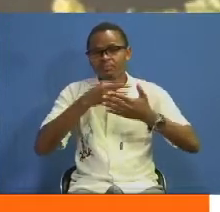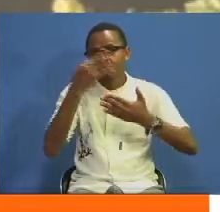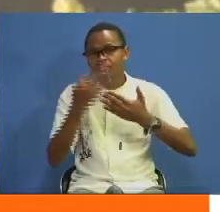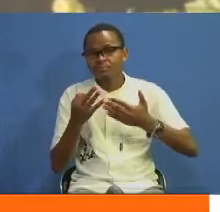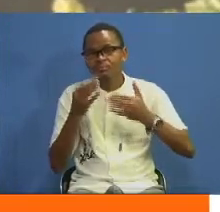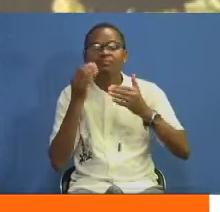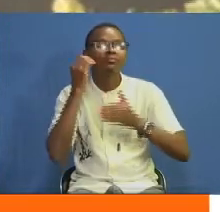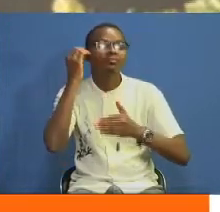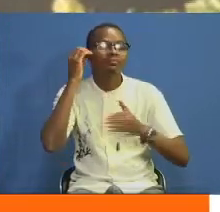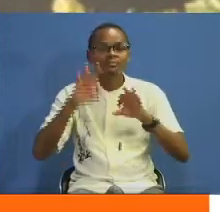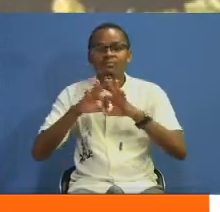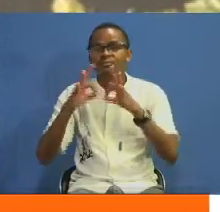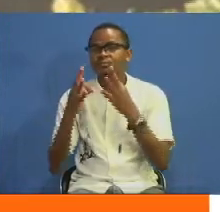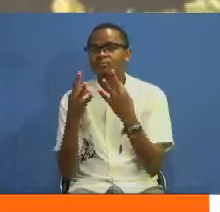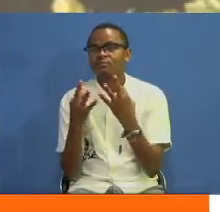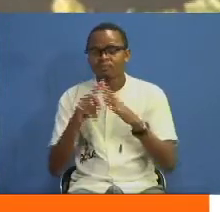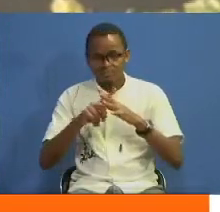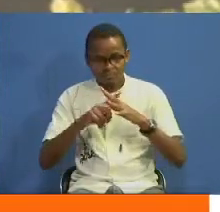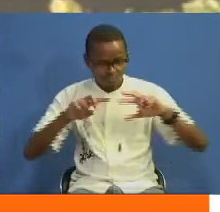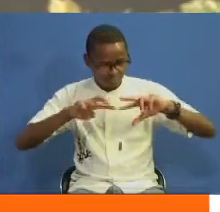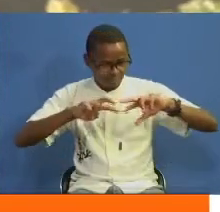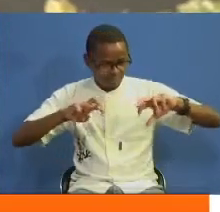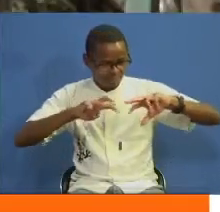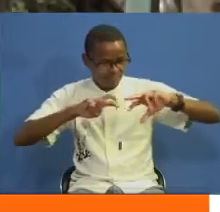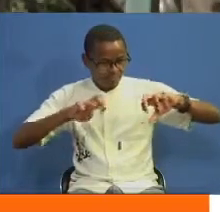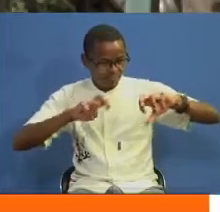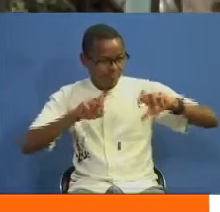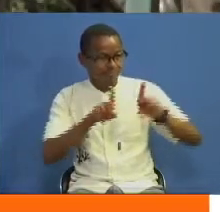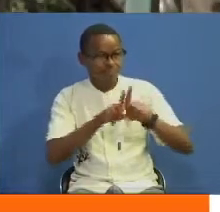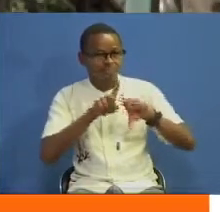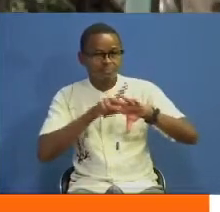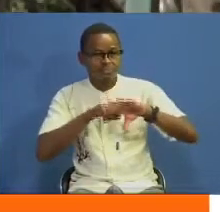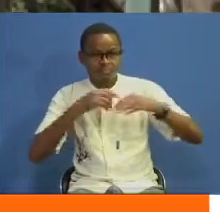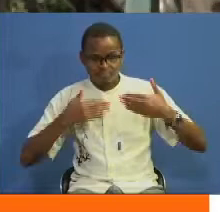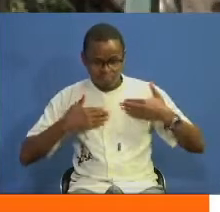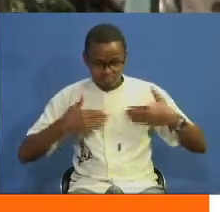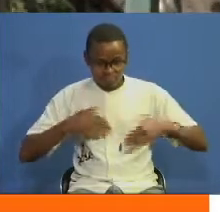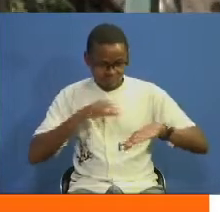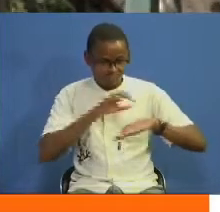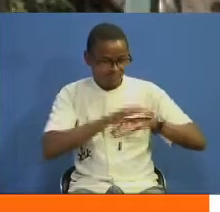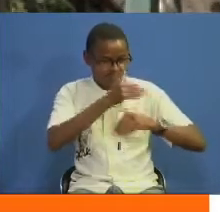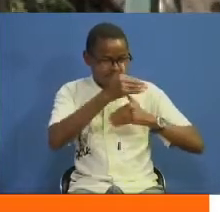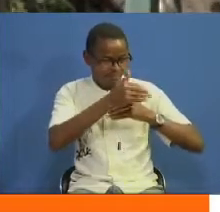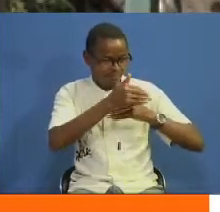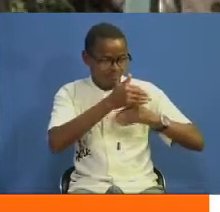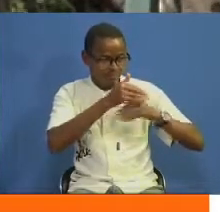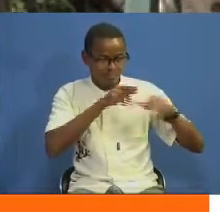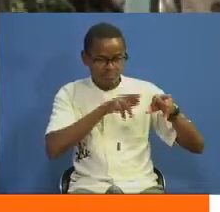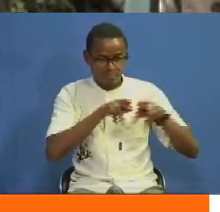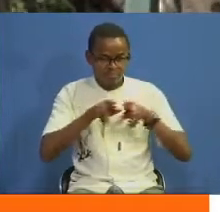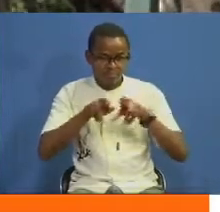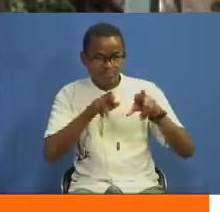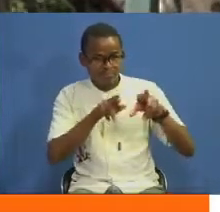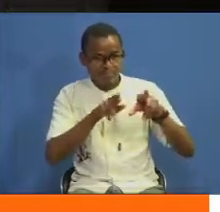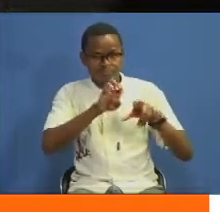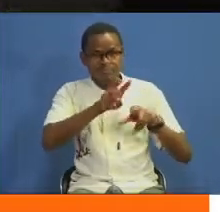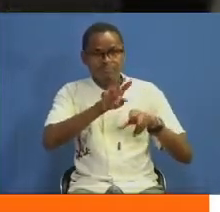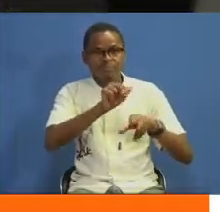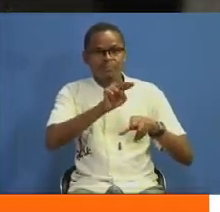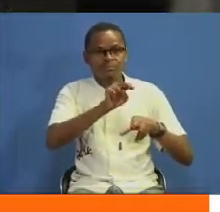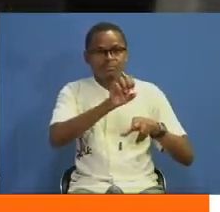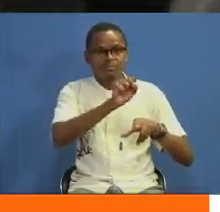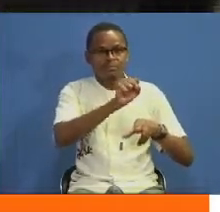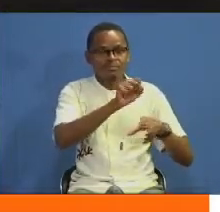nyumbani, familia ikaanza kumtafuta, ndipo mwili wake ukapatikana kando ya mto. Bintiye Evans, Margaret